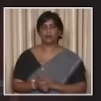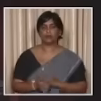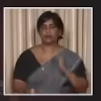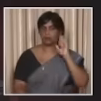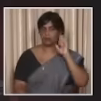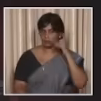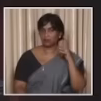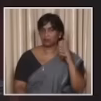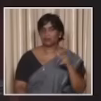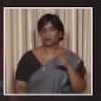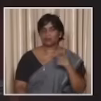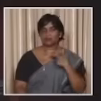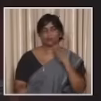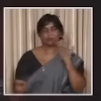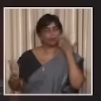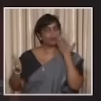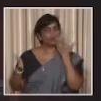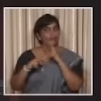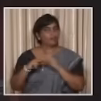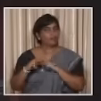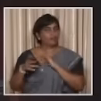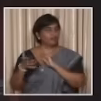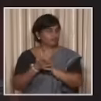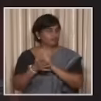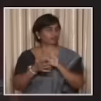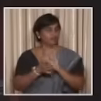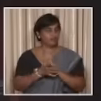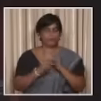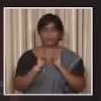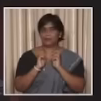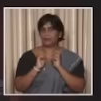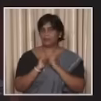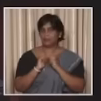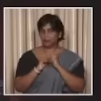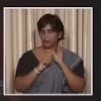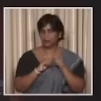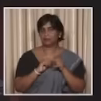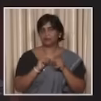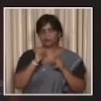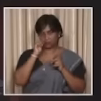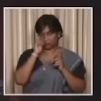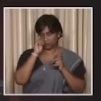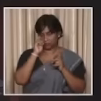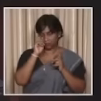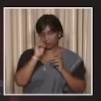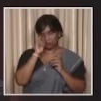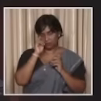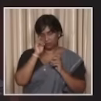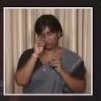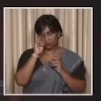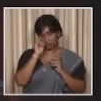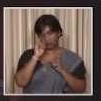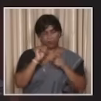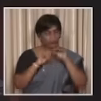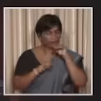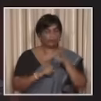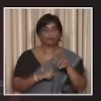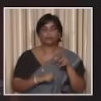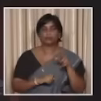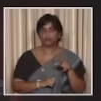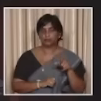විශේෂයෙන්ම ලැබැඳියාවන් අතර ගැටුම් තියෙනවා නම් conflicts of interest තියෙනවා නම් ඇත්ත